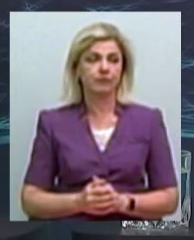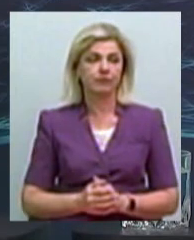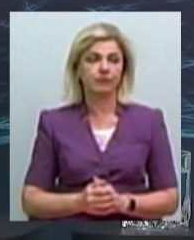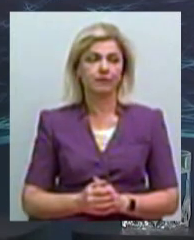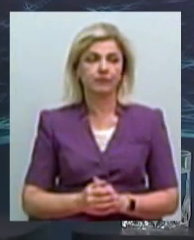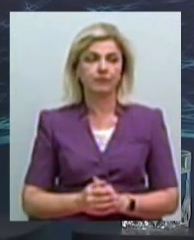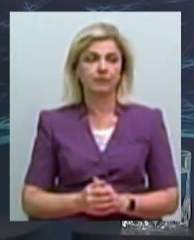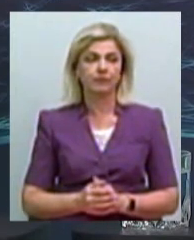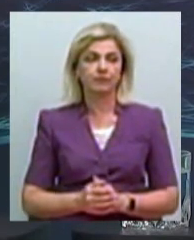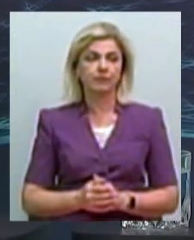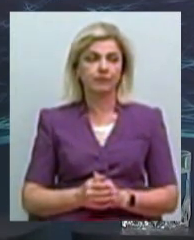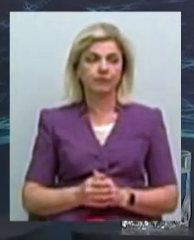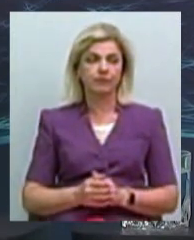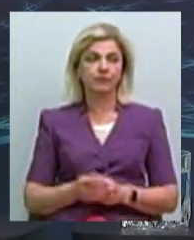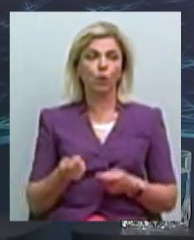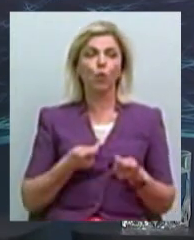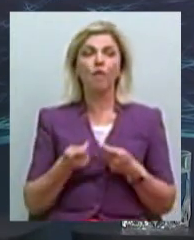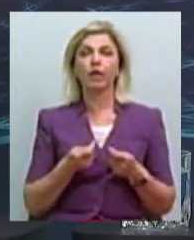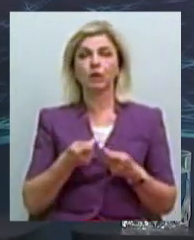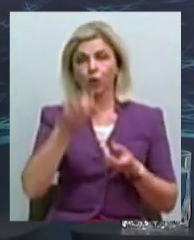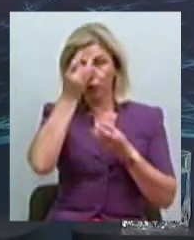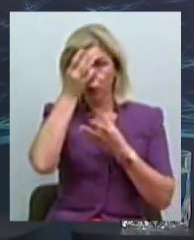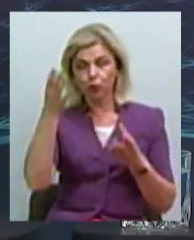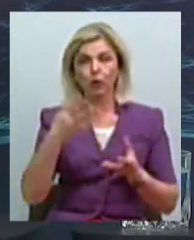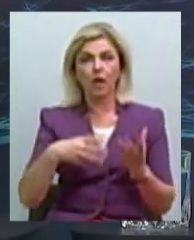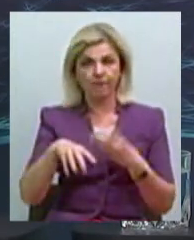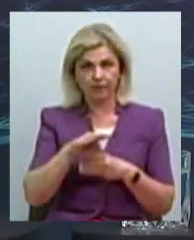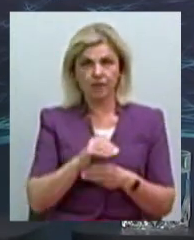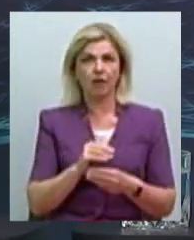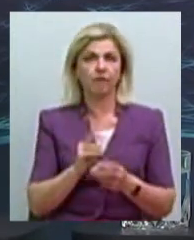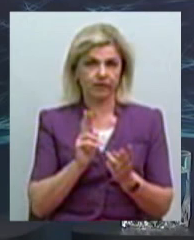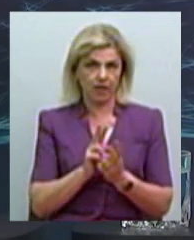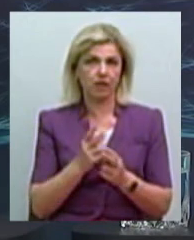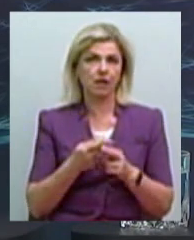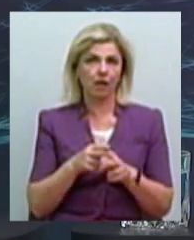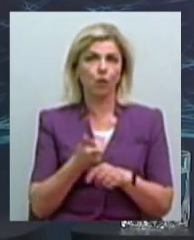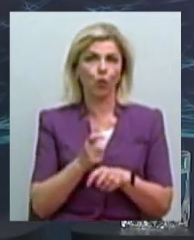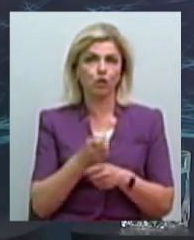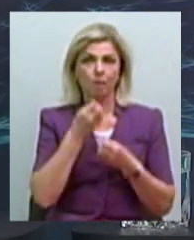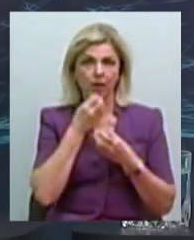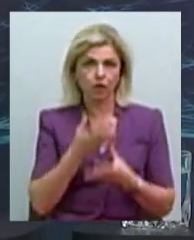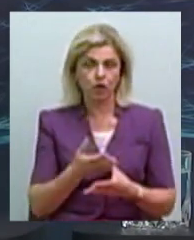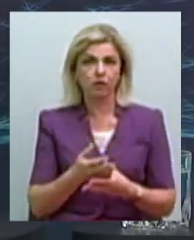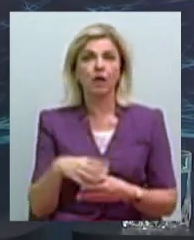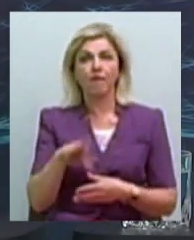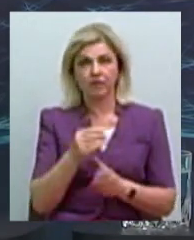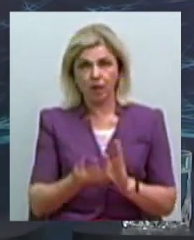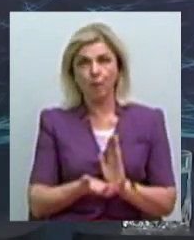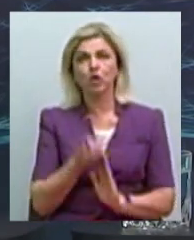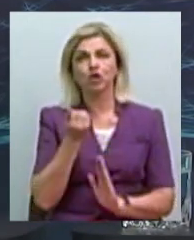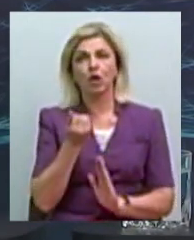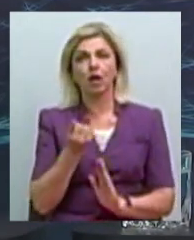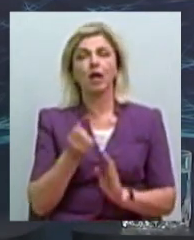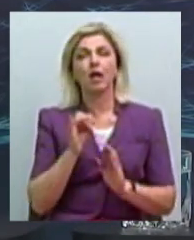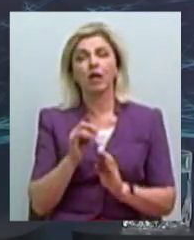руководителя там, культуры, все, в принципе, встретили это очень положительно. Все и поддержали включились, нас, да. Помогали, давайте